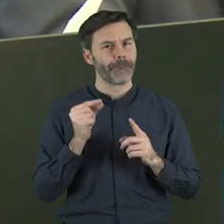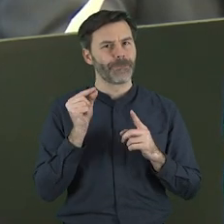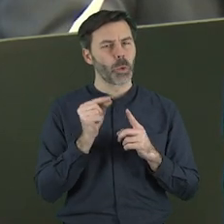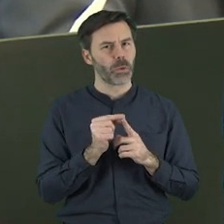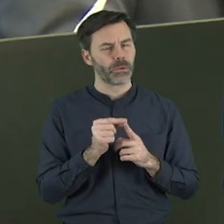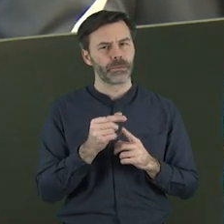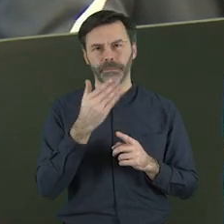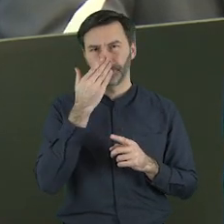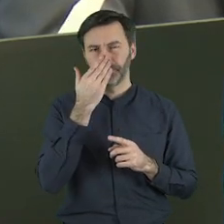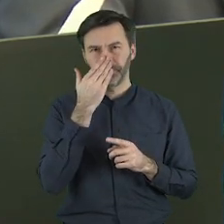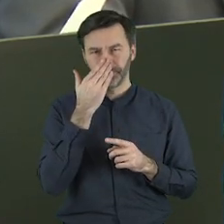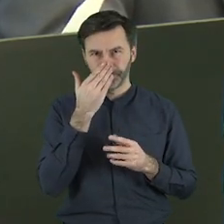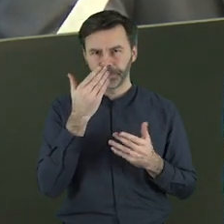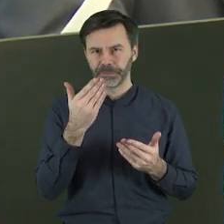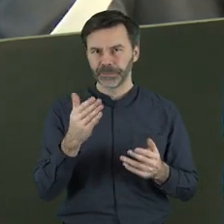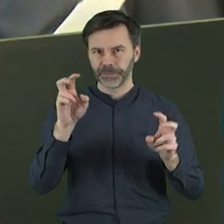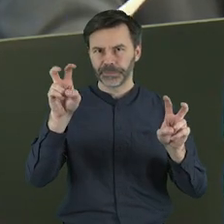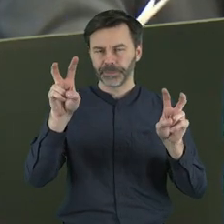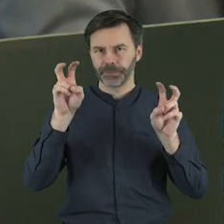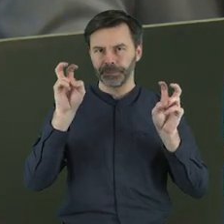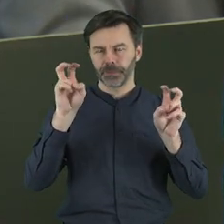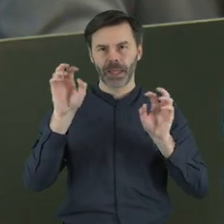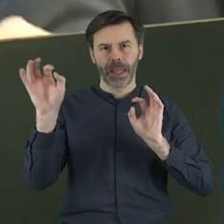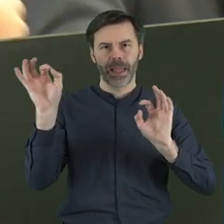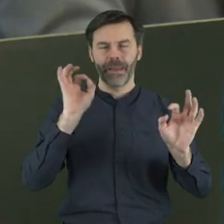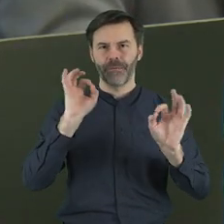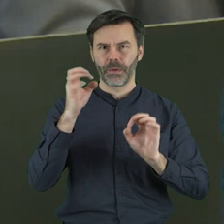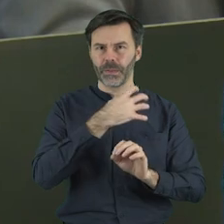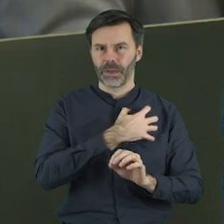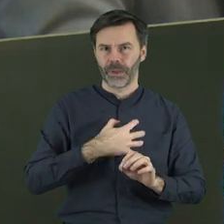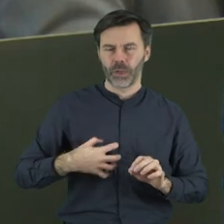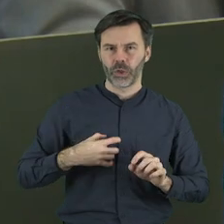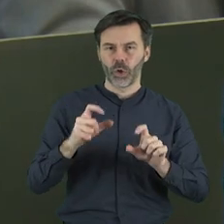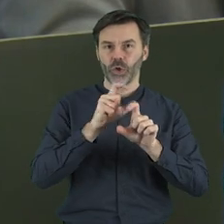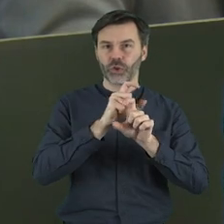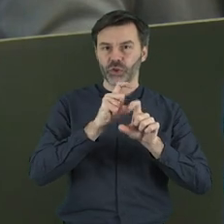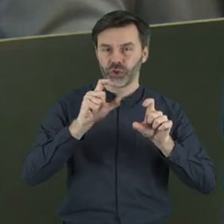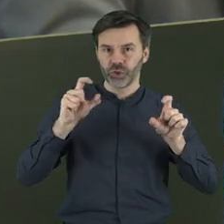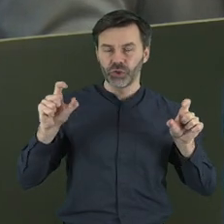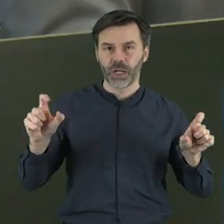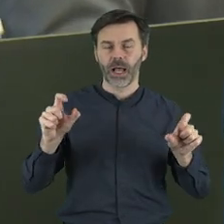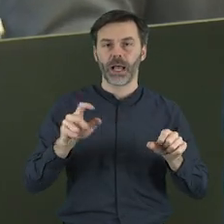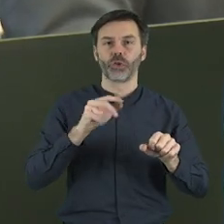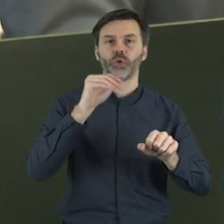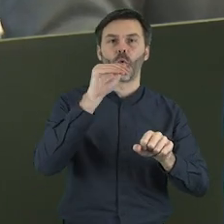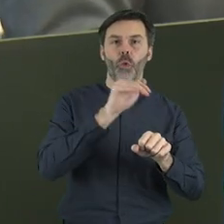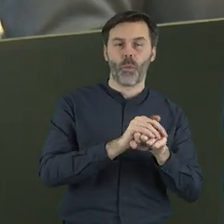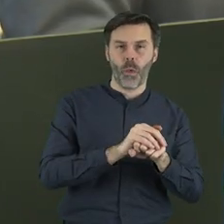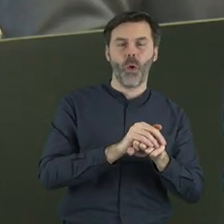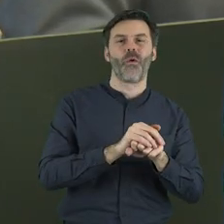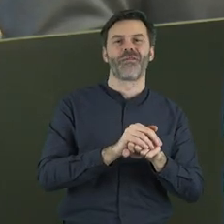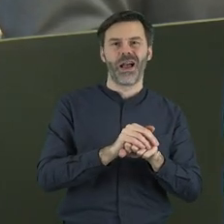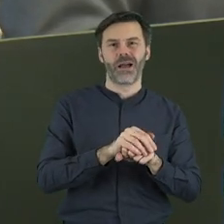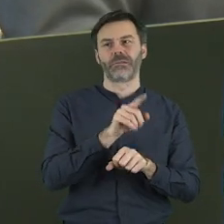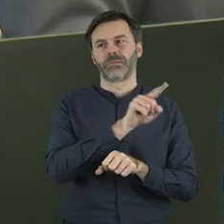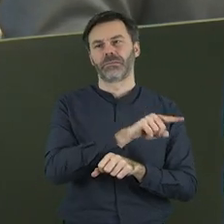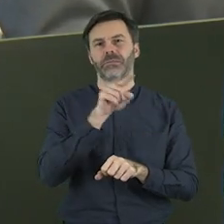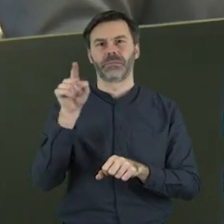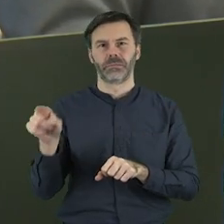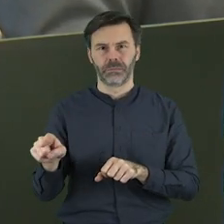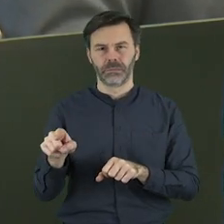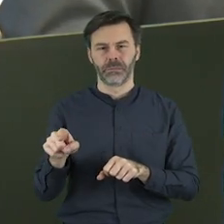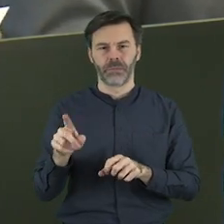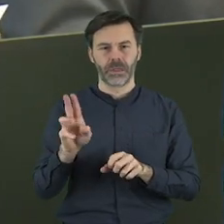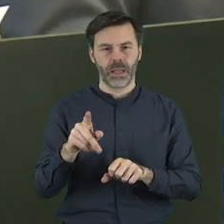informacja marszałka na temat czasu trwania umowy między dwoma podmiotami, już w skrócie mówiąc. Dlatego pozwoliłem sobie tutaj spisać i przedstawię za chwilę